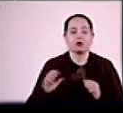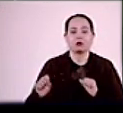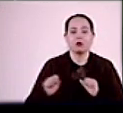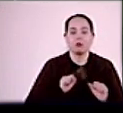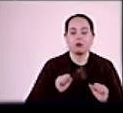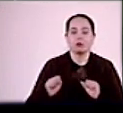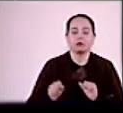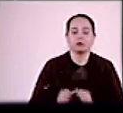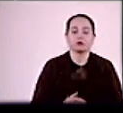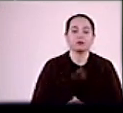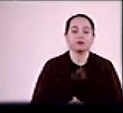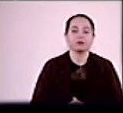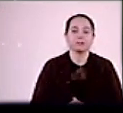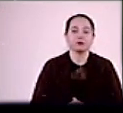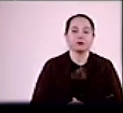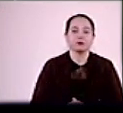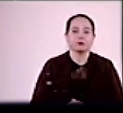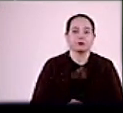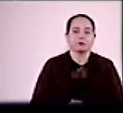командовать.